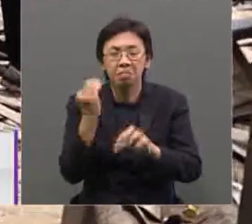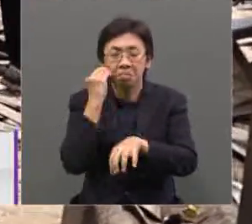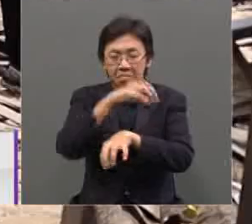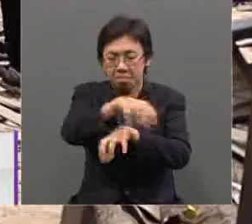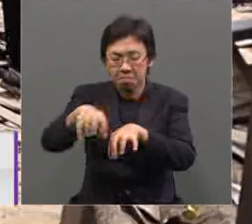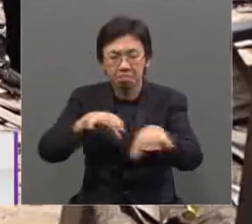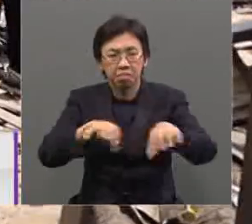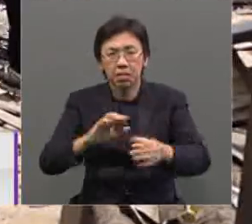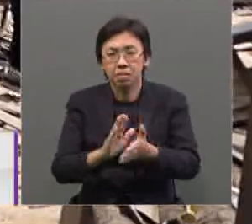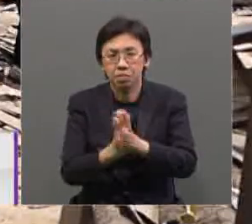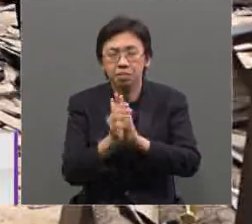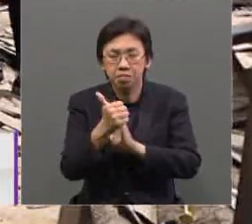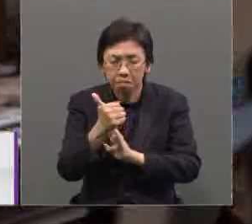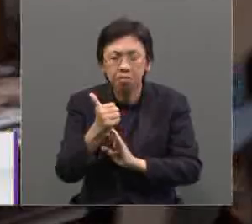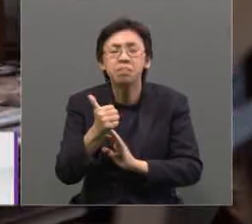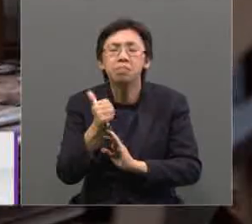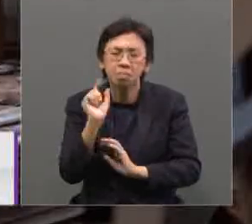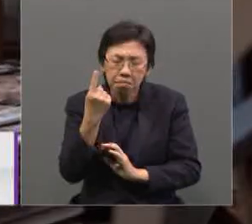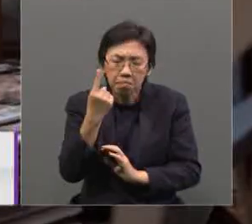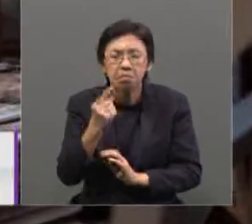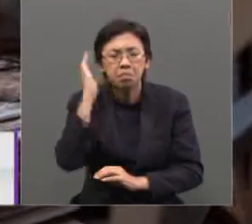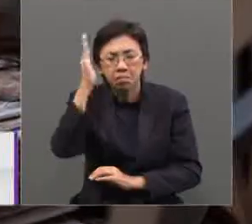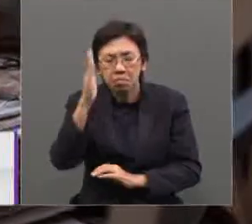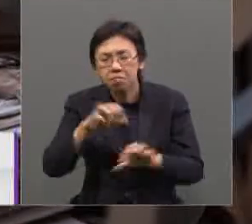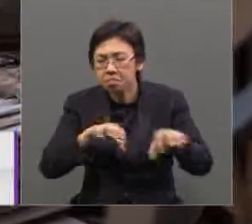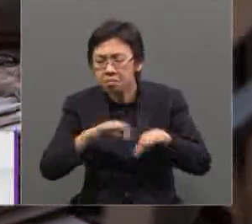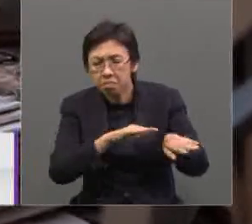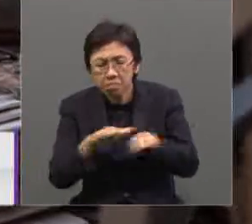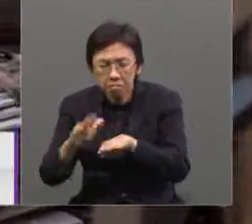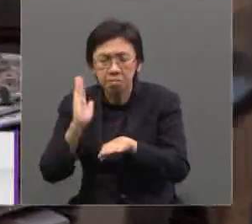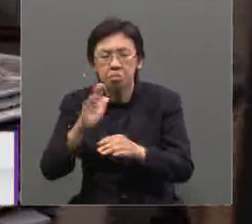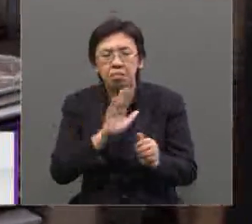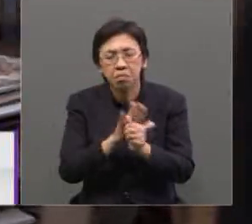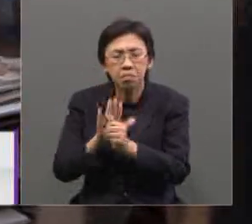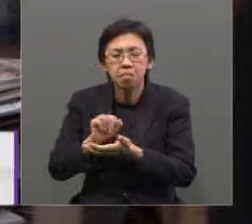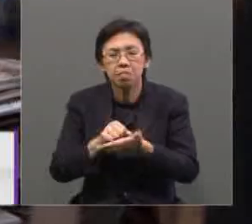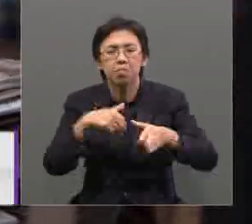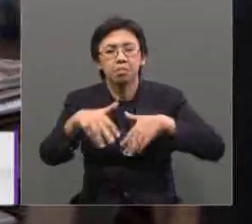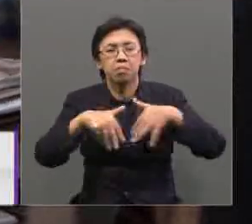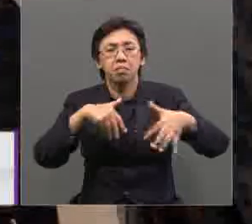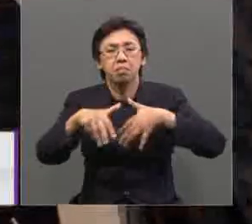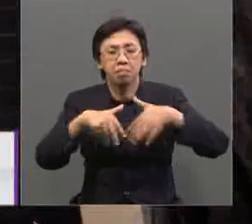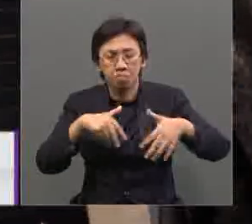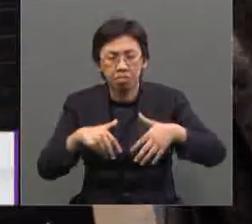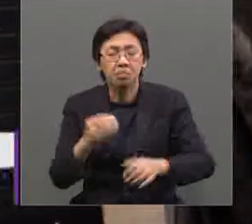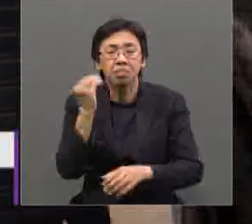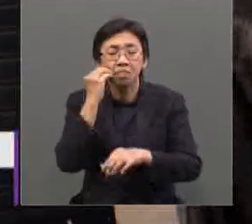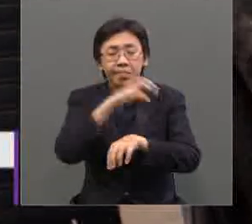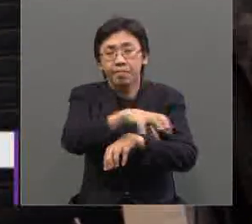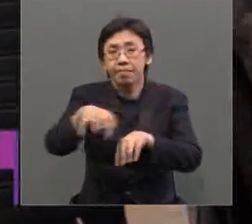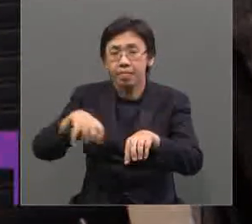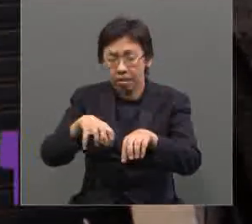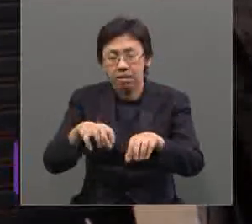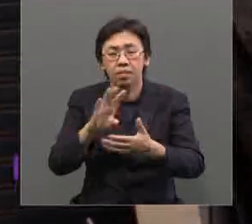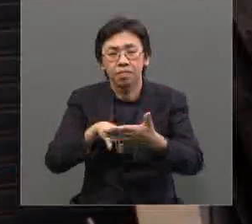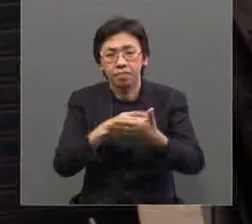ใหม่ให้มีระบบสาธารณูปโภคให้ครบถ้วนด้วยเพื่อจะได้อำนวยความสะดวกให้กับประชาชนเบื้องต้นเนี่ยเรื่องของผังหมู่บ้านเนี่ยเขาบอกว่